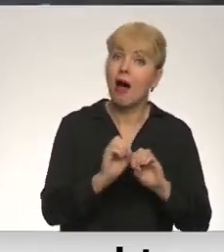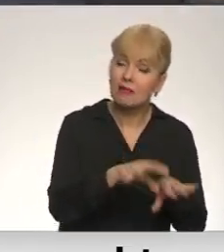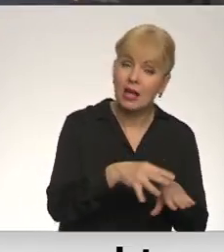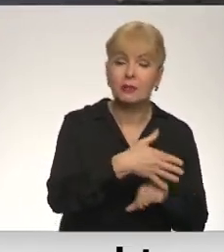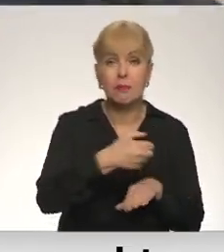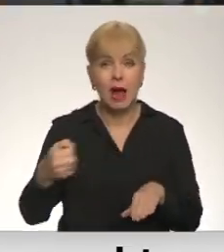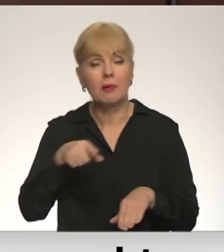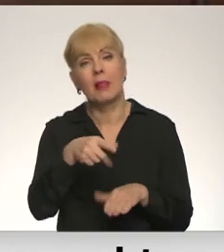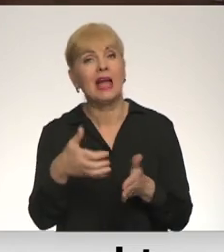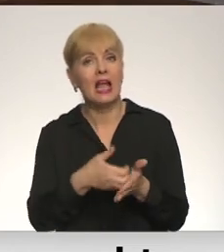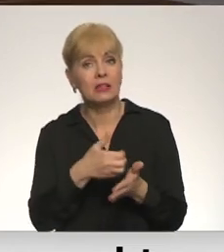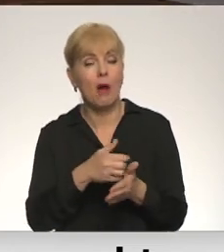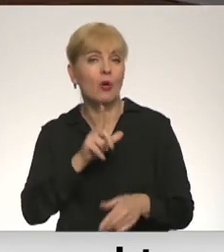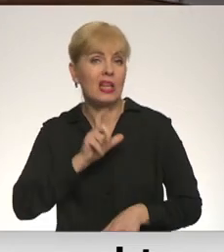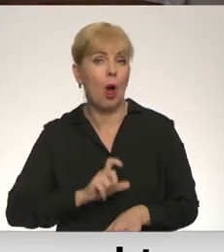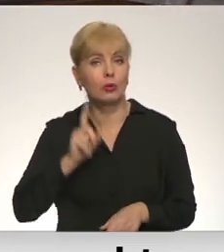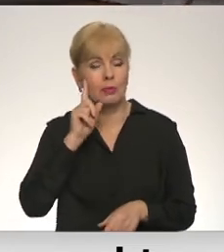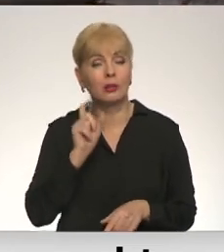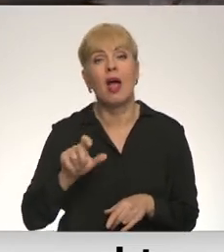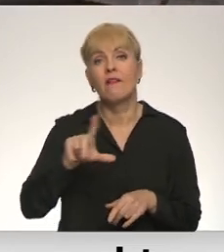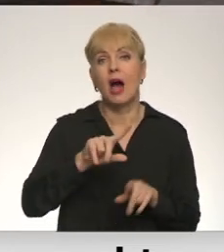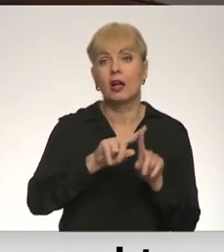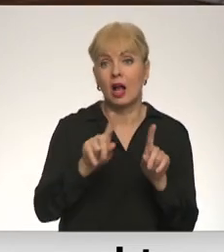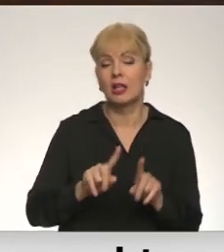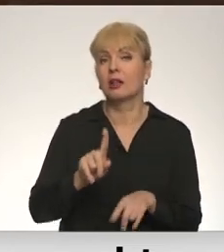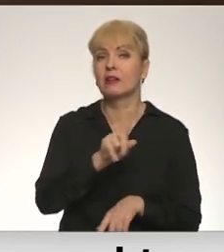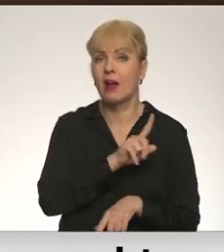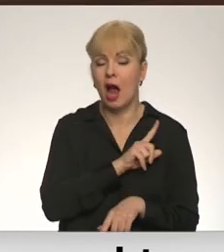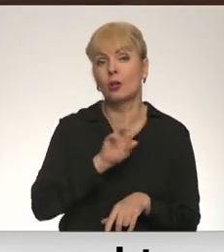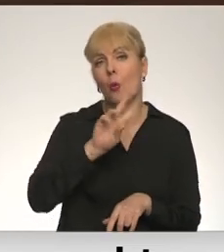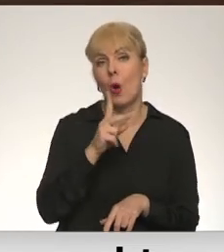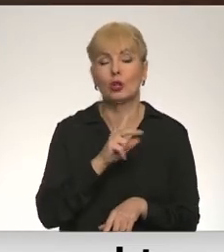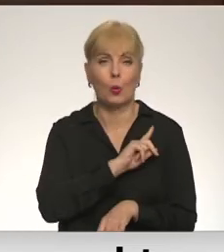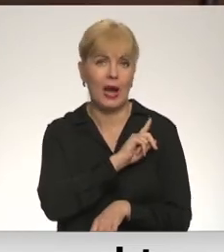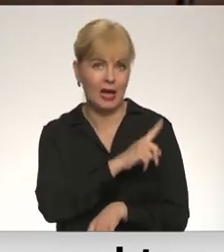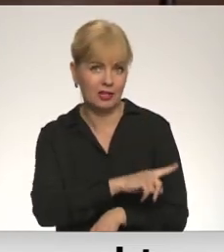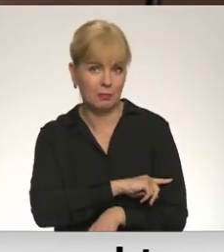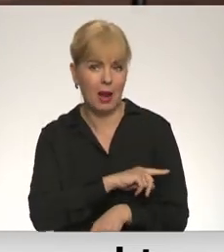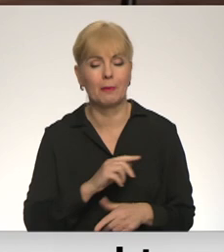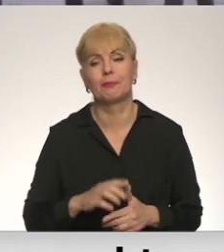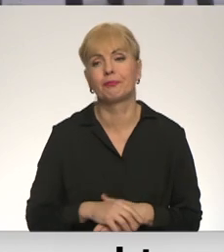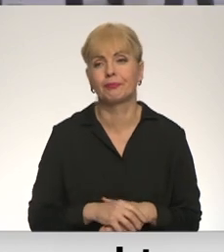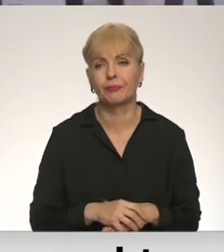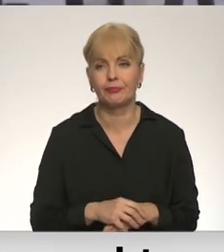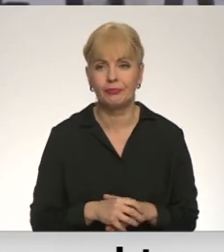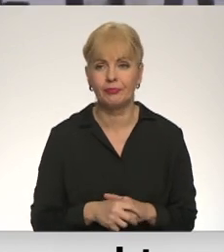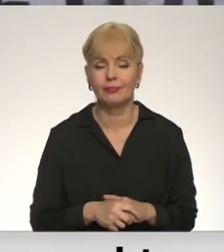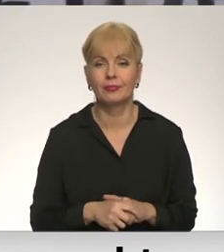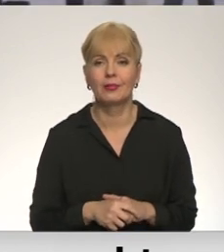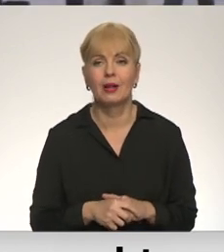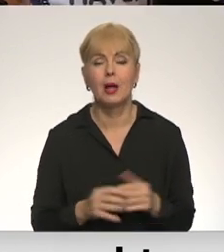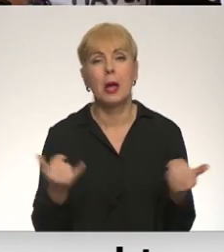neizmantot ļaunprātīgi. Šobrīd jau vairākas lietas te gaida savu otro iespēju. Tur ir betons un tas